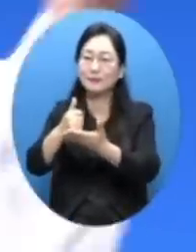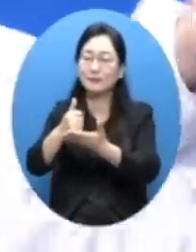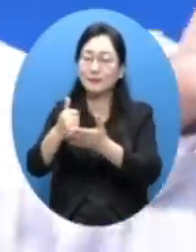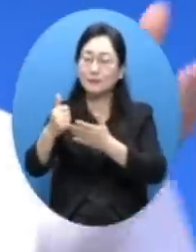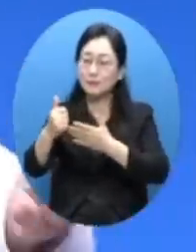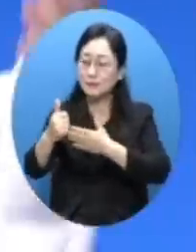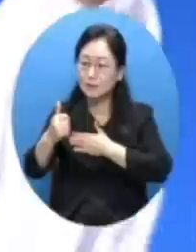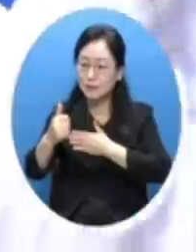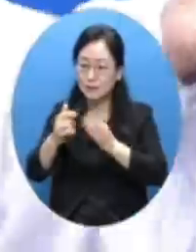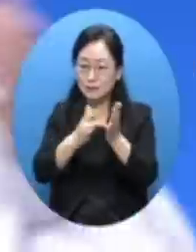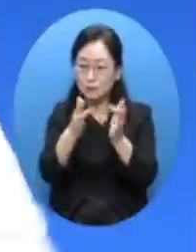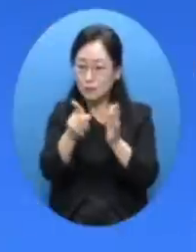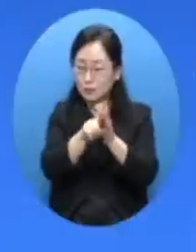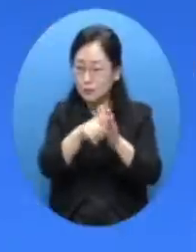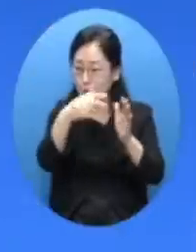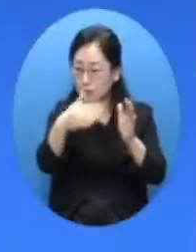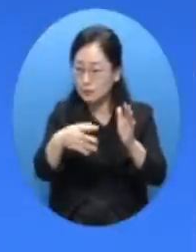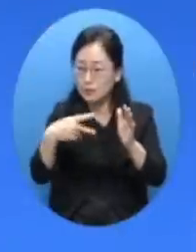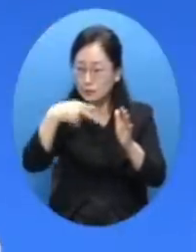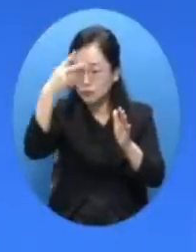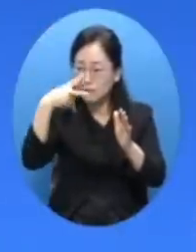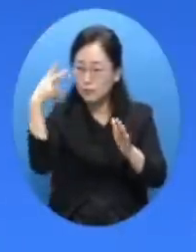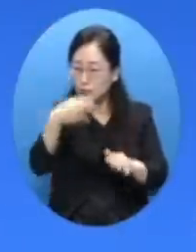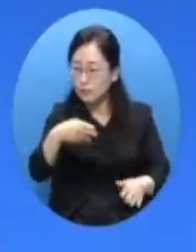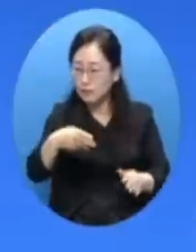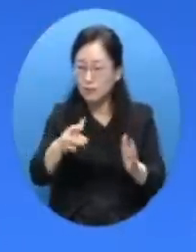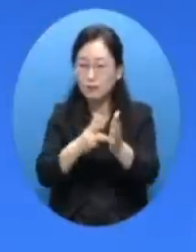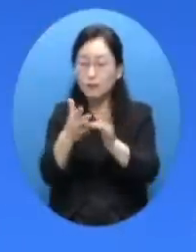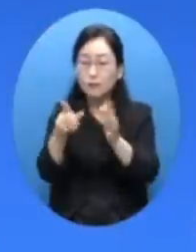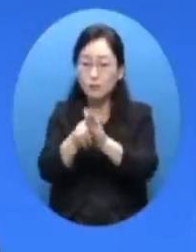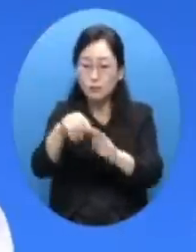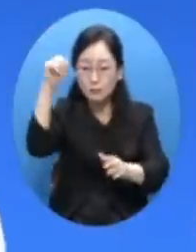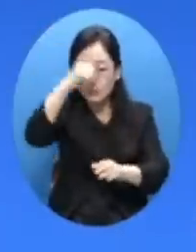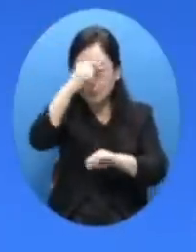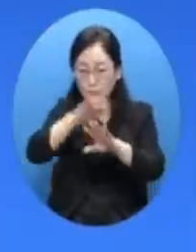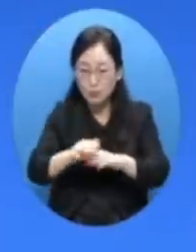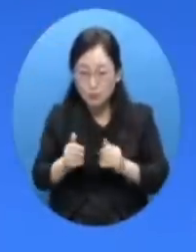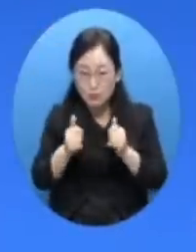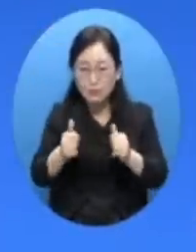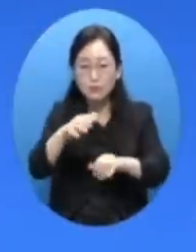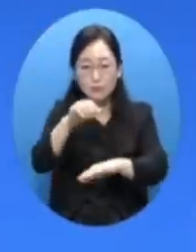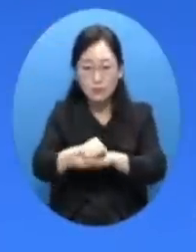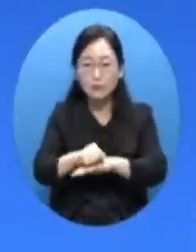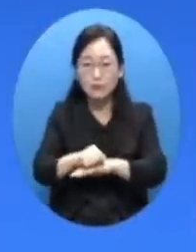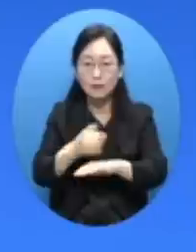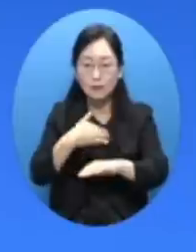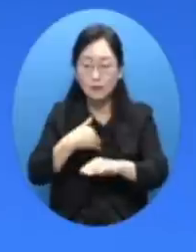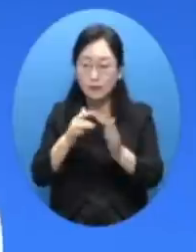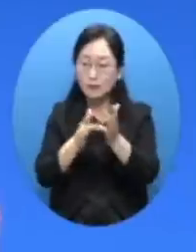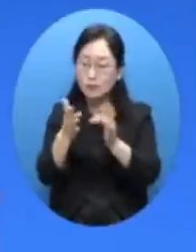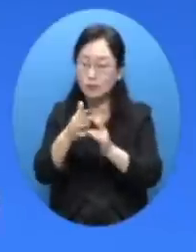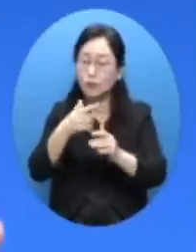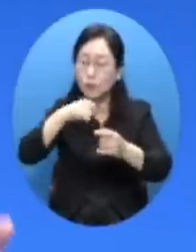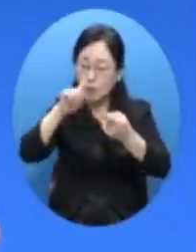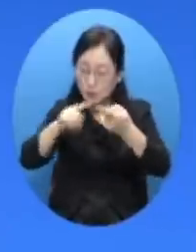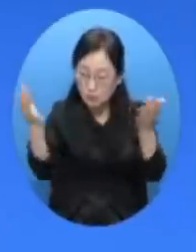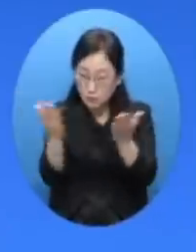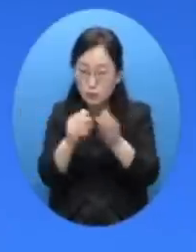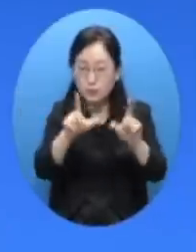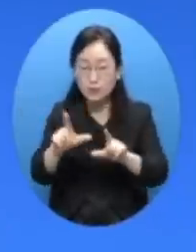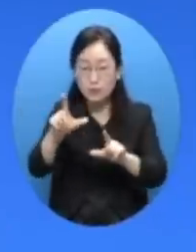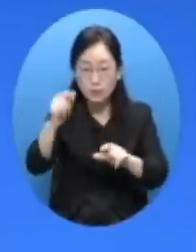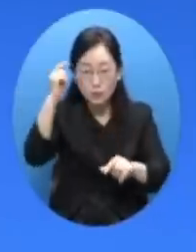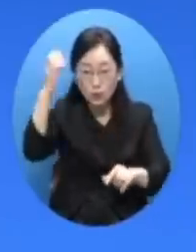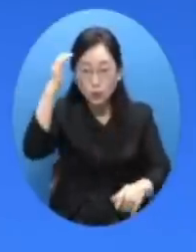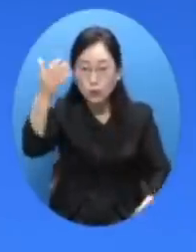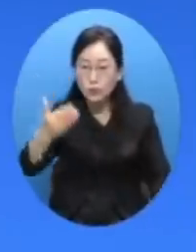내가 불신자였다가 술담에 다 끊고 예수 믿고 내가 새벽에 매 열심히 드리고 내가 열심히 주님대로 살려고 하는데 왜 나에게 이런 고통을 주십니까?